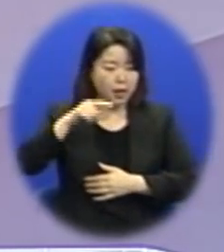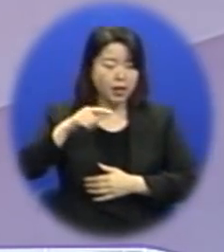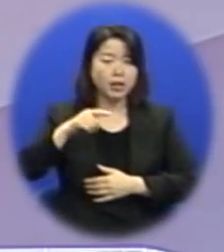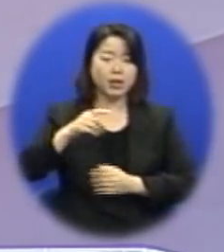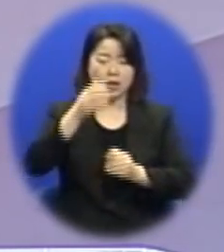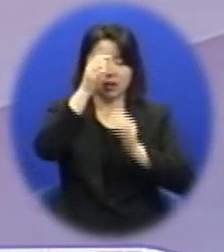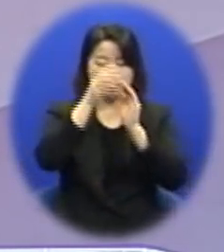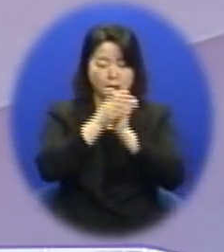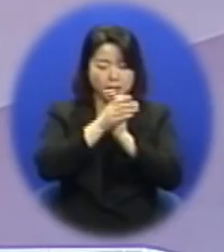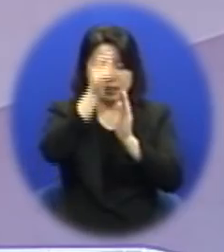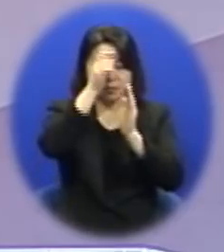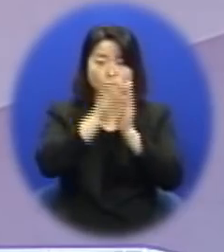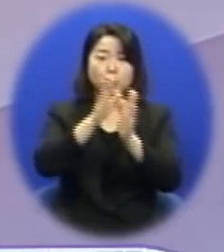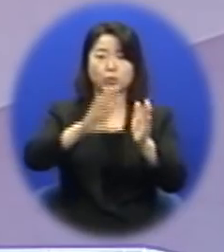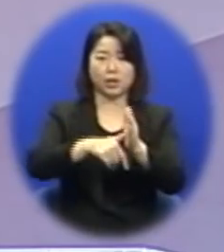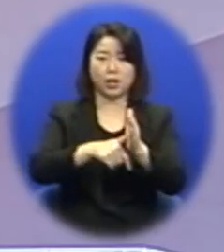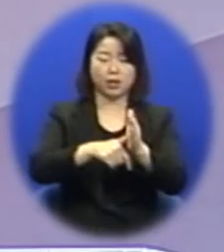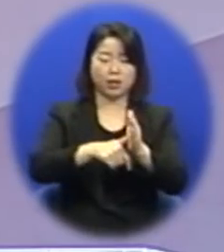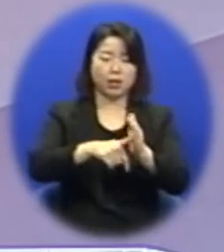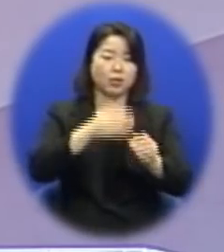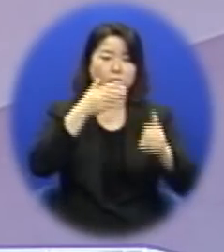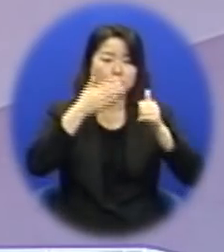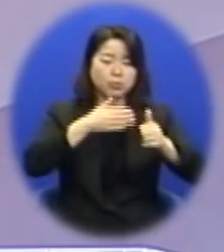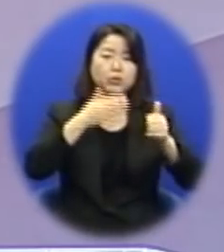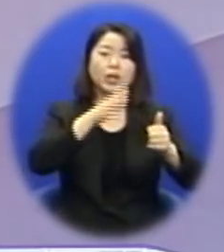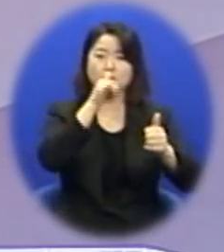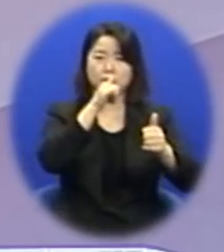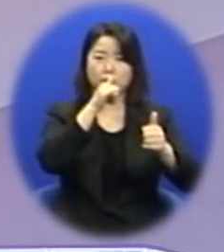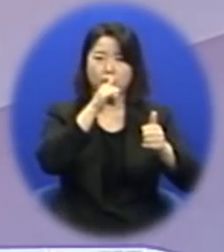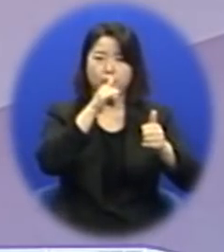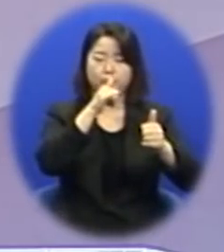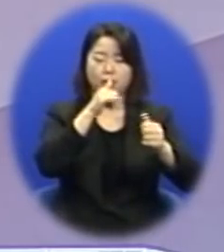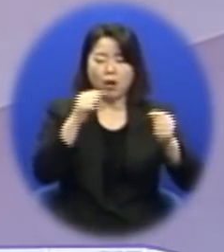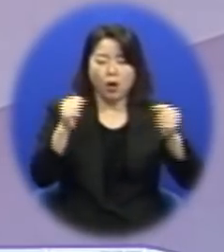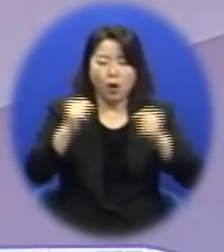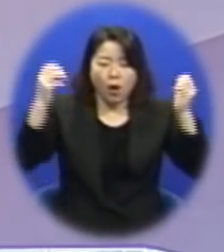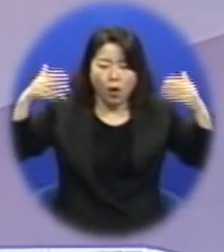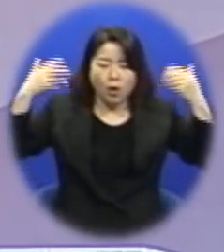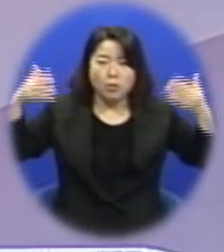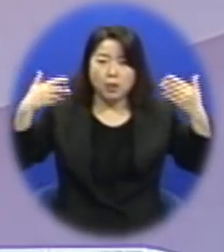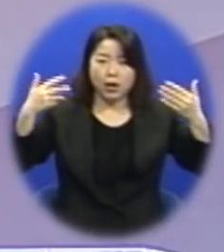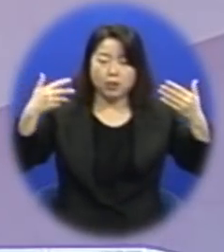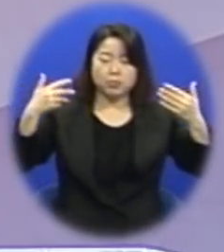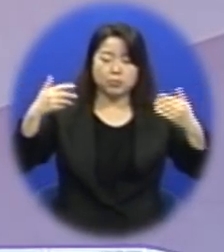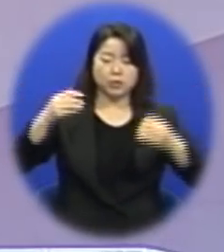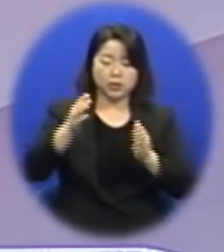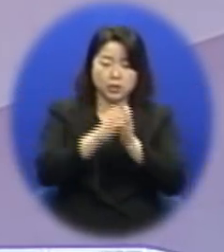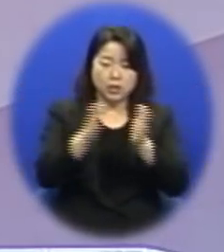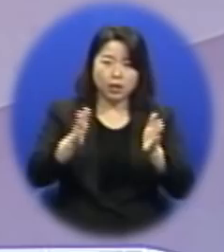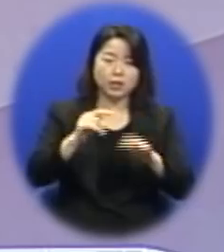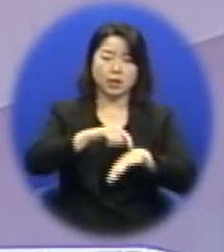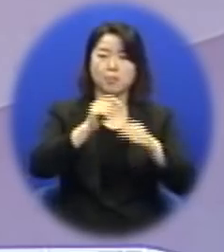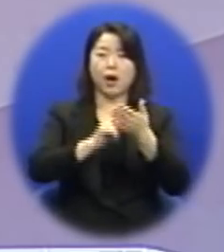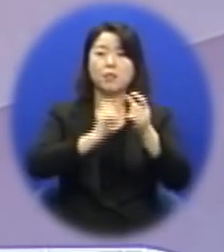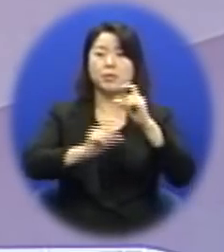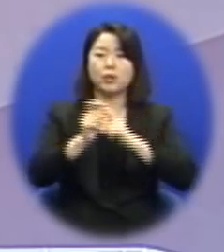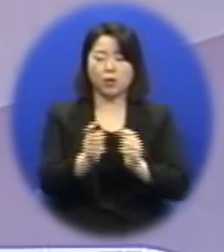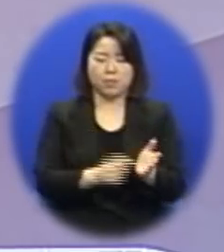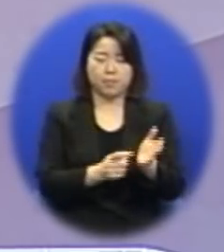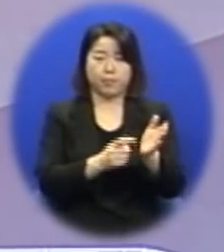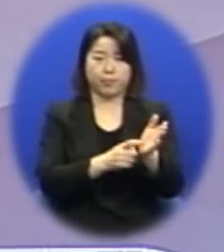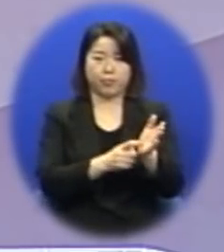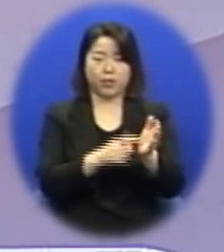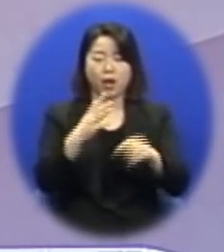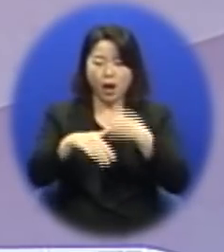교우들에게 기도 부탁을 하고 있습니다 찬바람이 불기 시작하니까 마음이 조급해져 하나님 속히